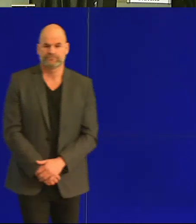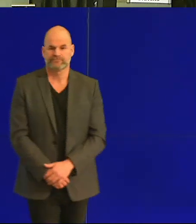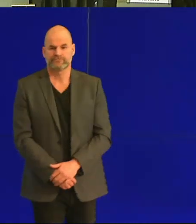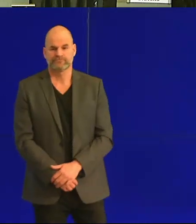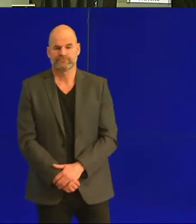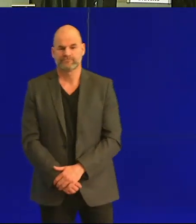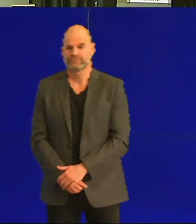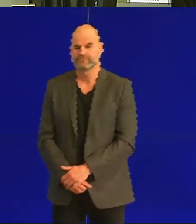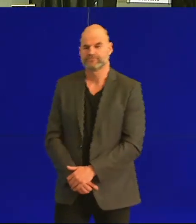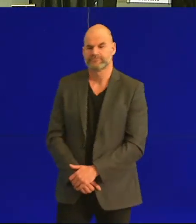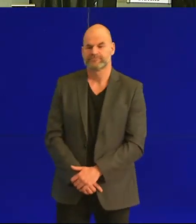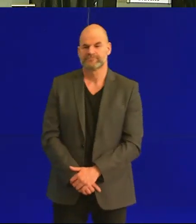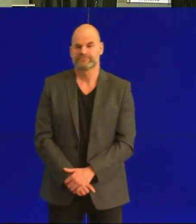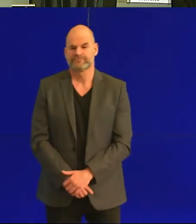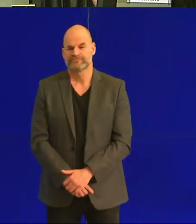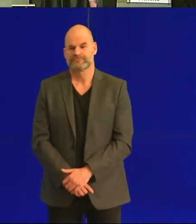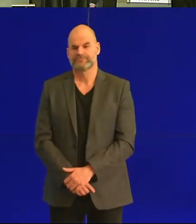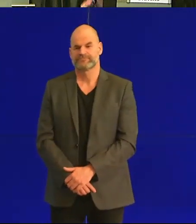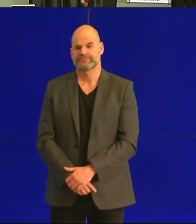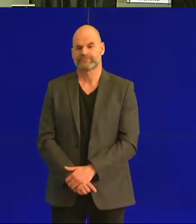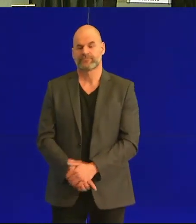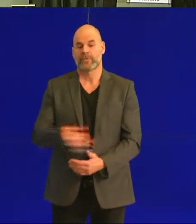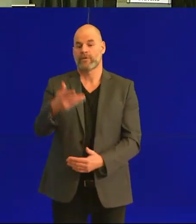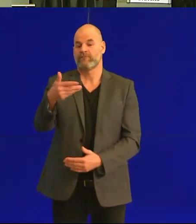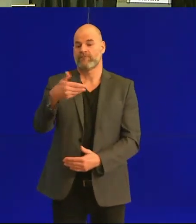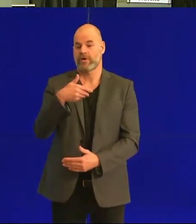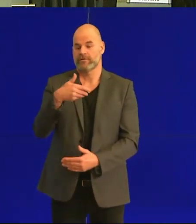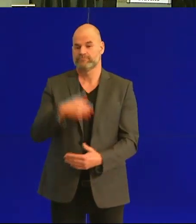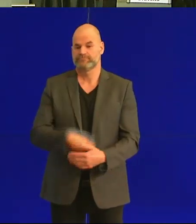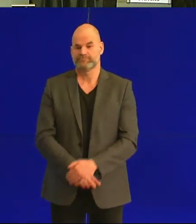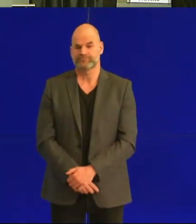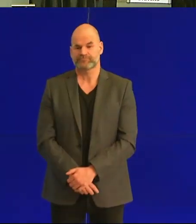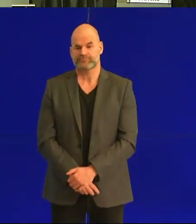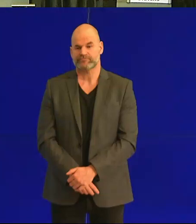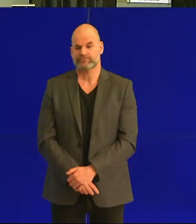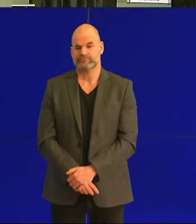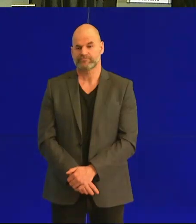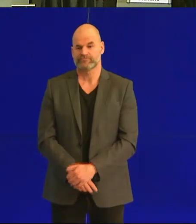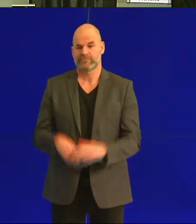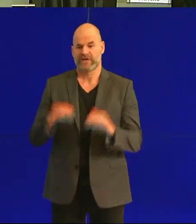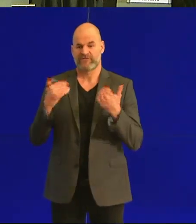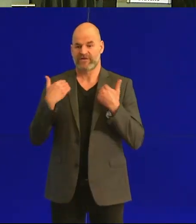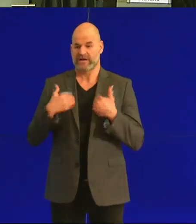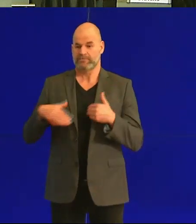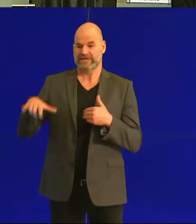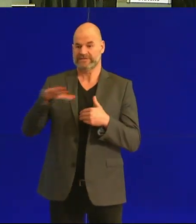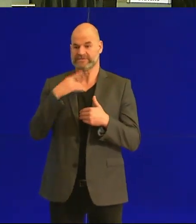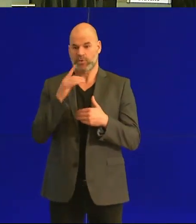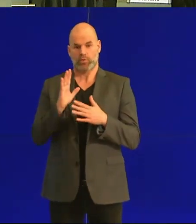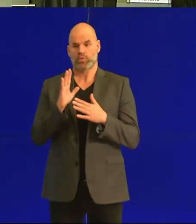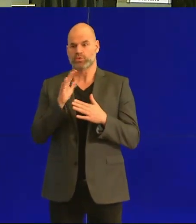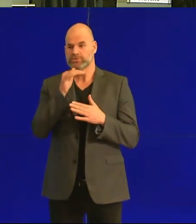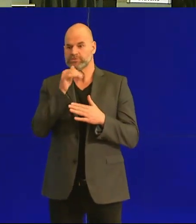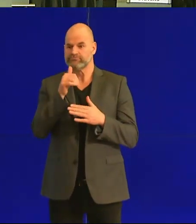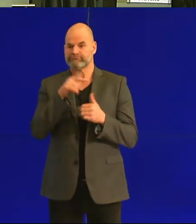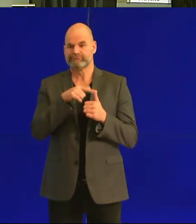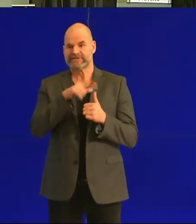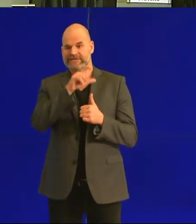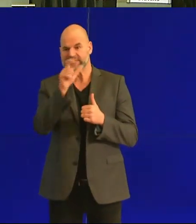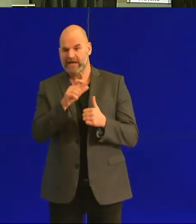route fatick notre italien ce pendant tout ce temps de notre vie remède brooklyn offrir aux